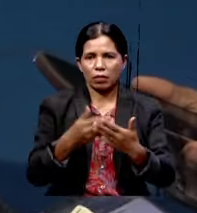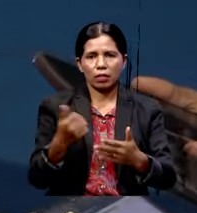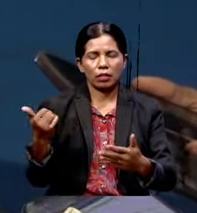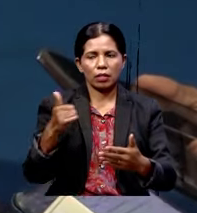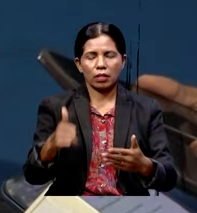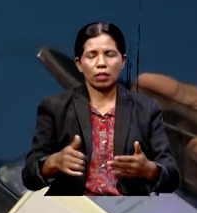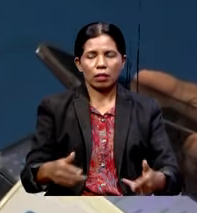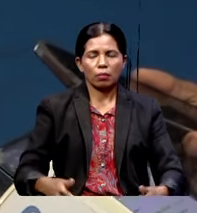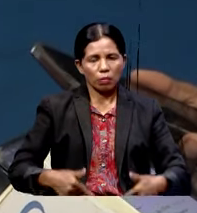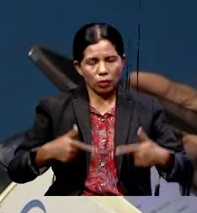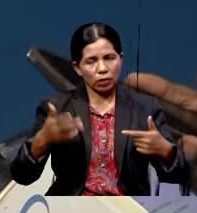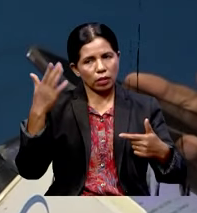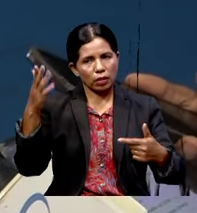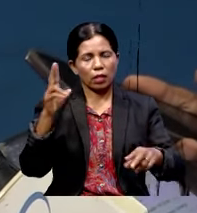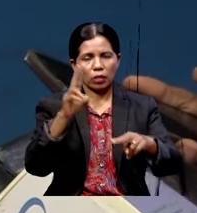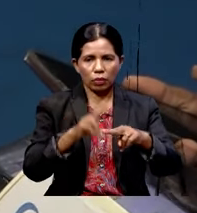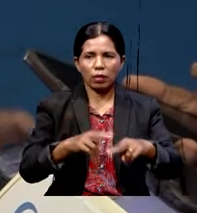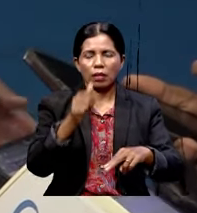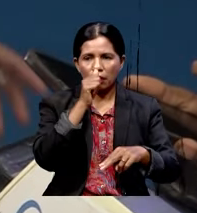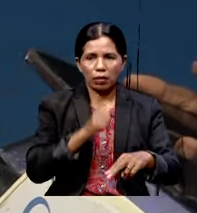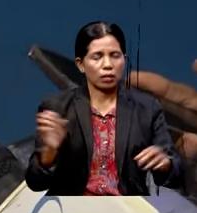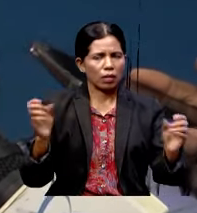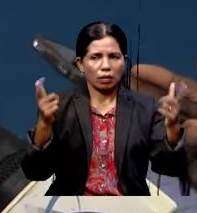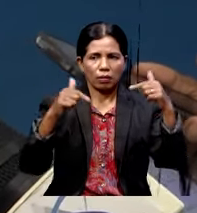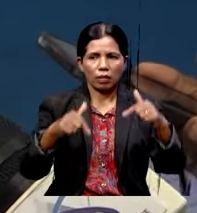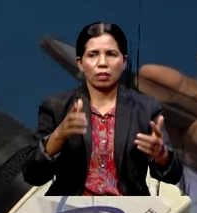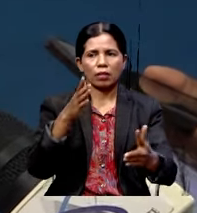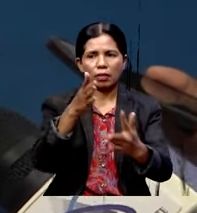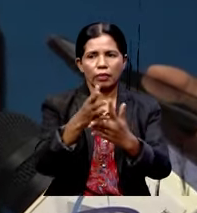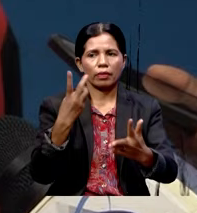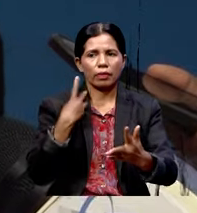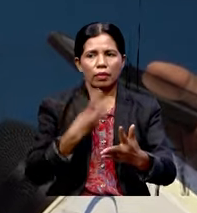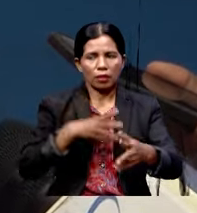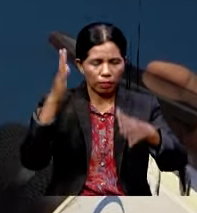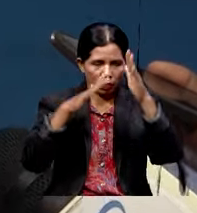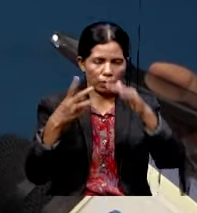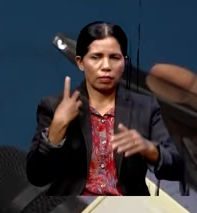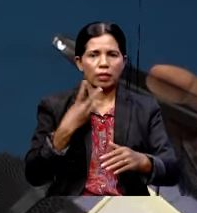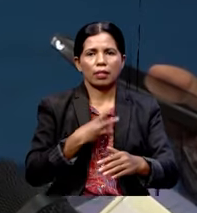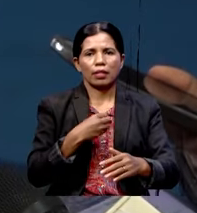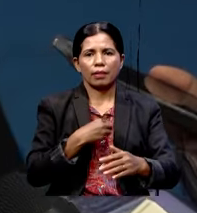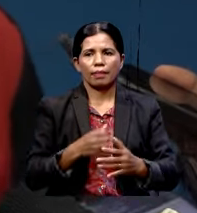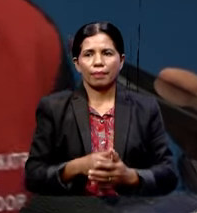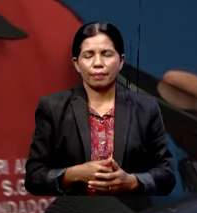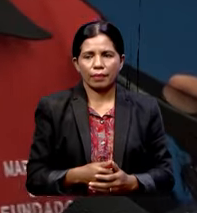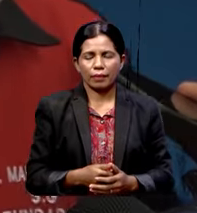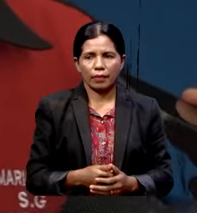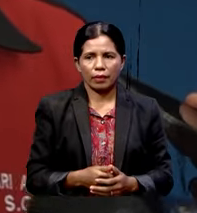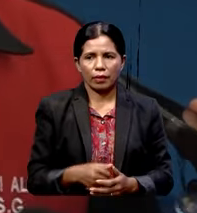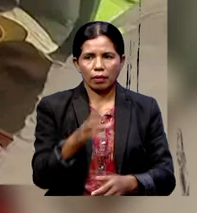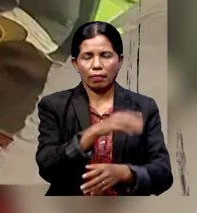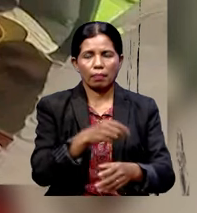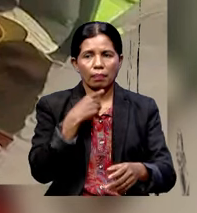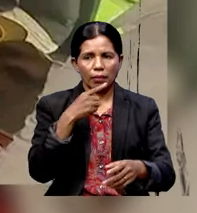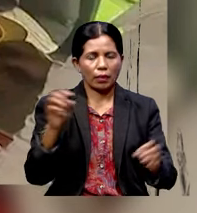orang ena bas sirah la sirah kartur hak matik sirah koi mai per tama tay te problem itu ni. Tuir Alkatiri rekonsiliasaun